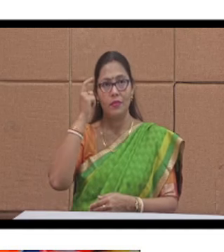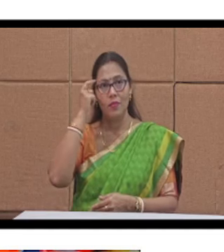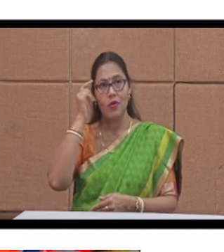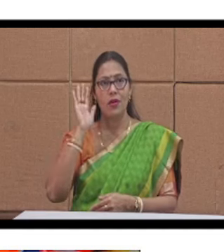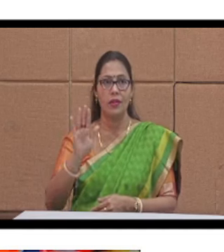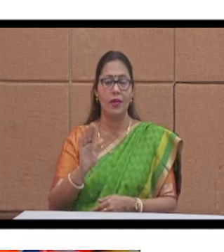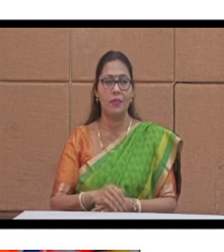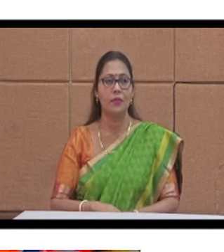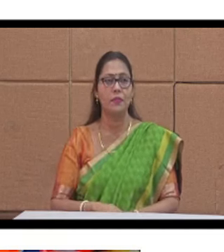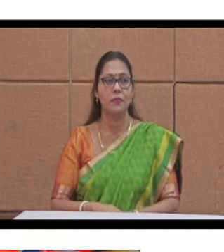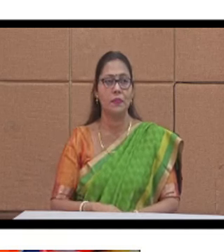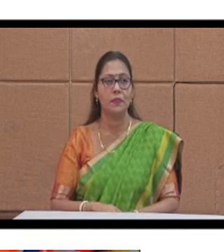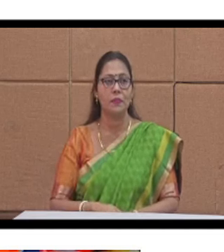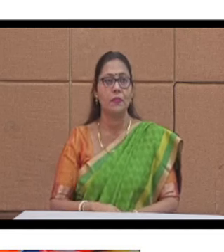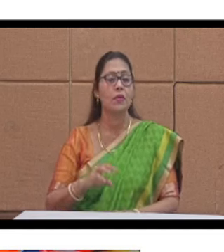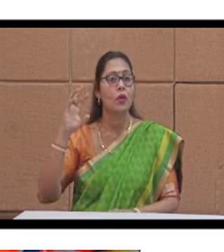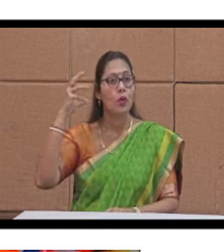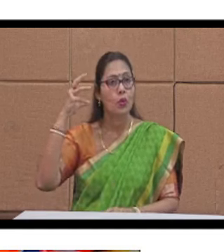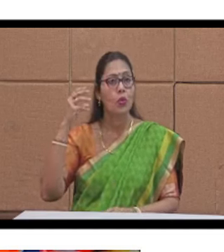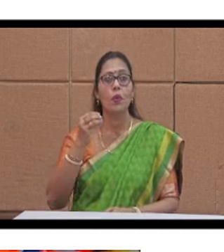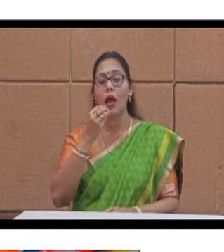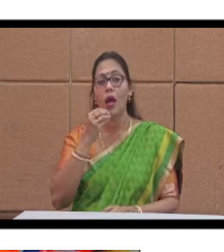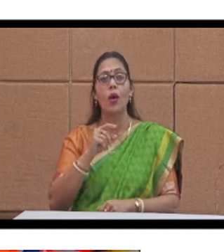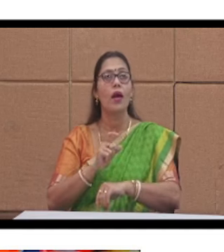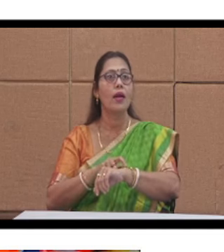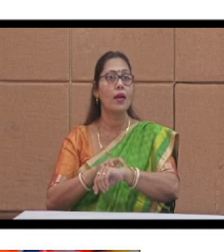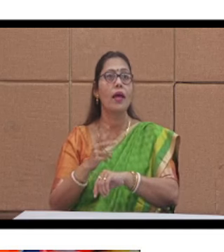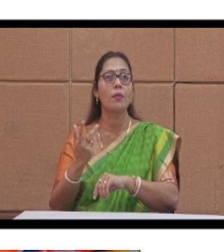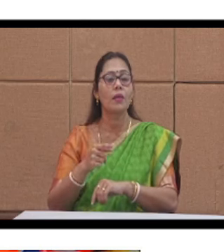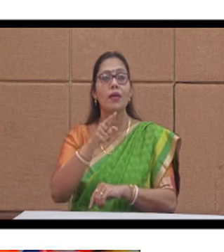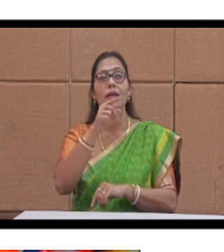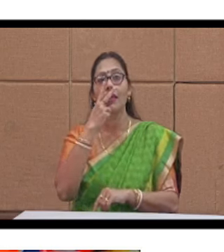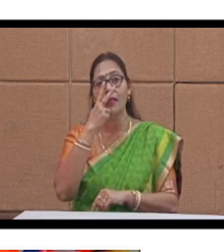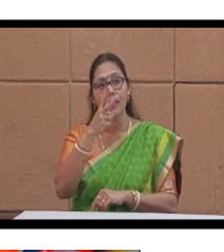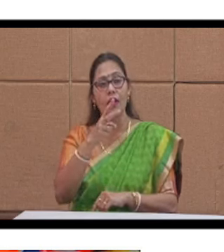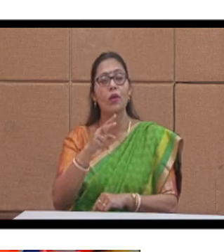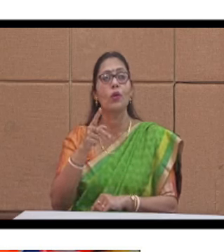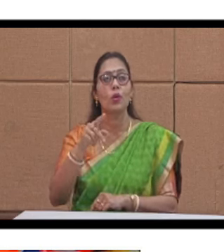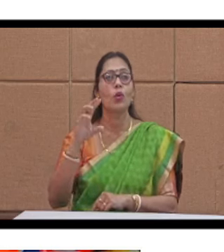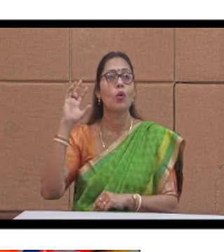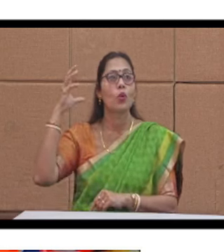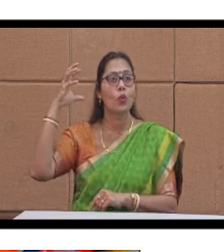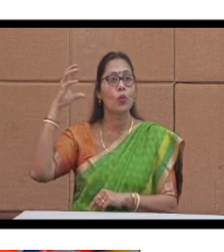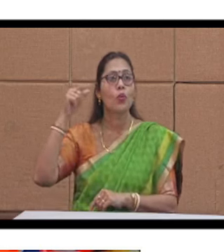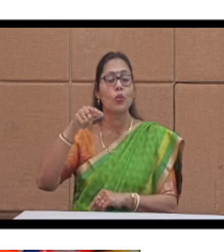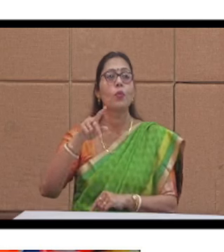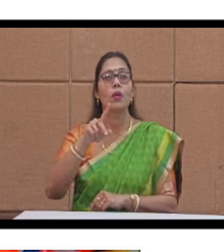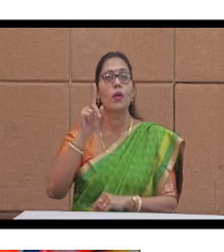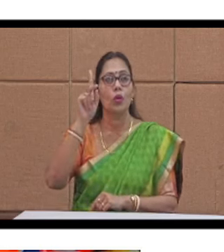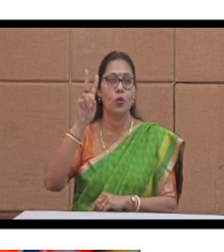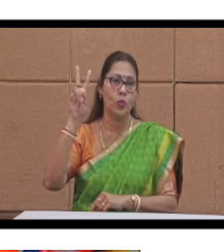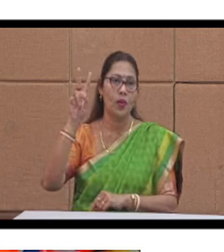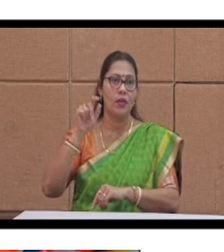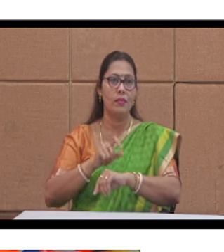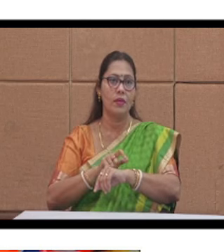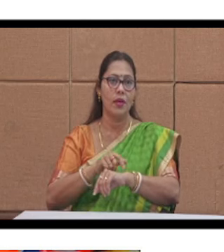রেখো দুপুরের খাওয়া কখন খাবে দেখো সুজি মামা মধ্যগনে